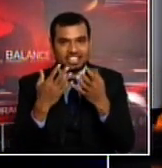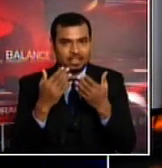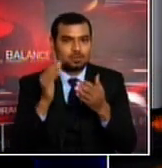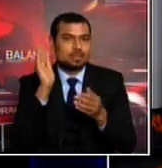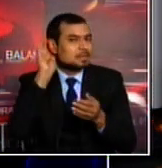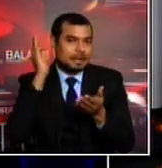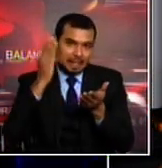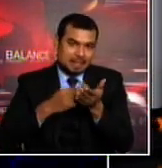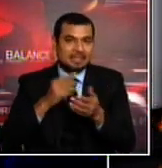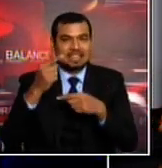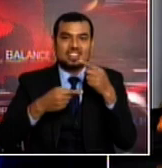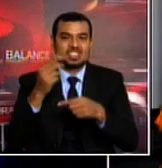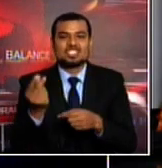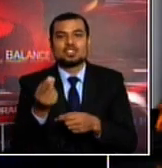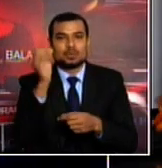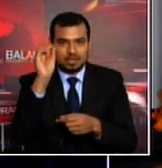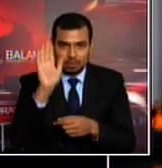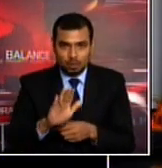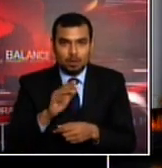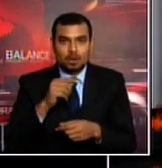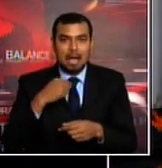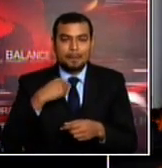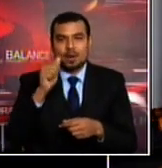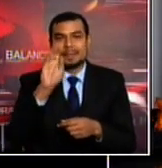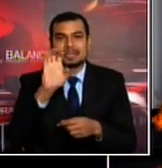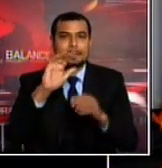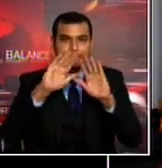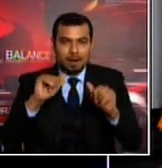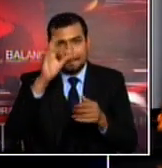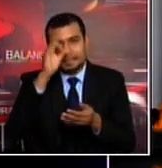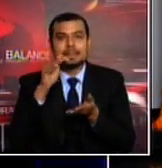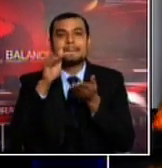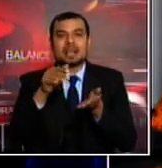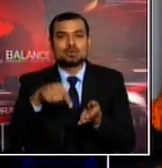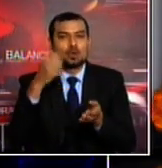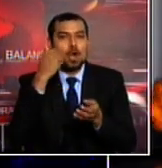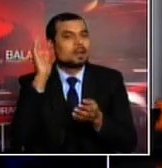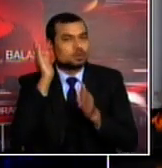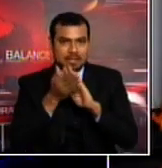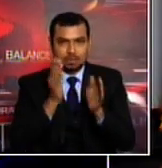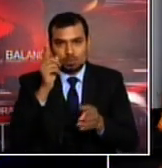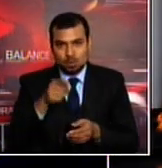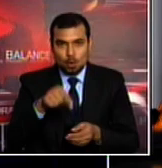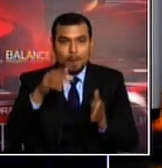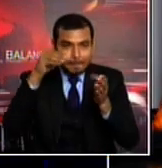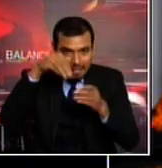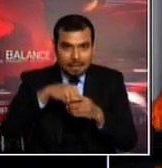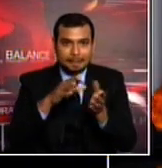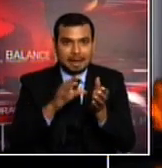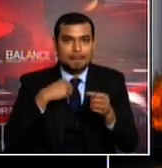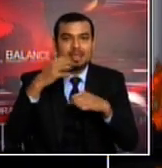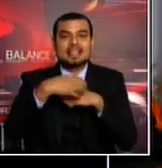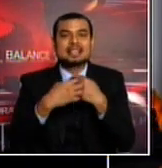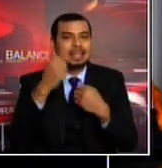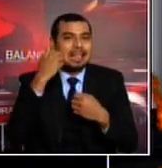ब्रेक लिँदैनौँ र समाचार दिन्छौँ तीव्र गतिमा निरन्तर। एबिसी न्युजको फरक र स्पेसल प्याकेज हो हट न्युज एक्सप्रेस। हट न्युज एक्सप्रेसबाट